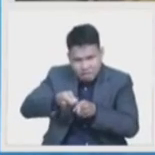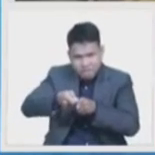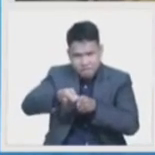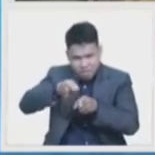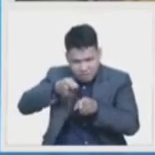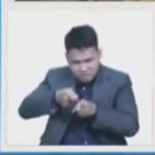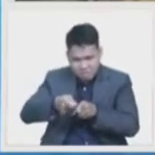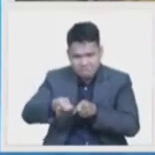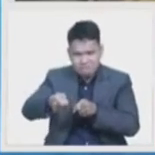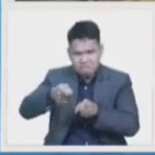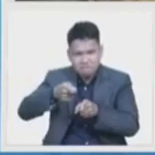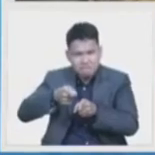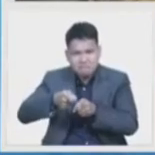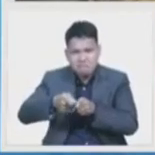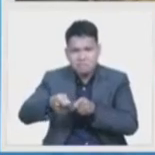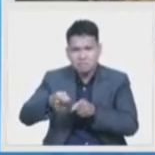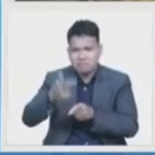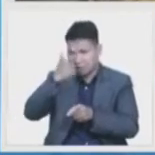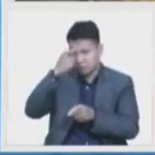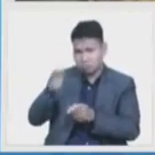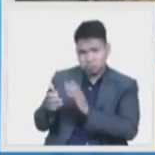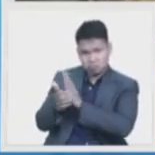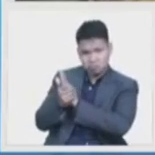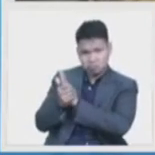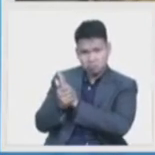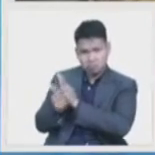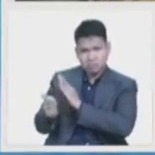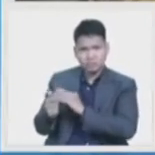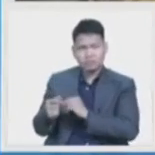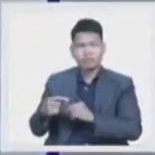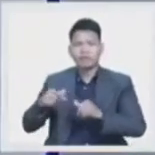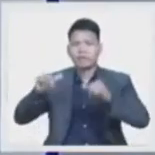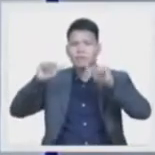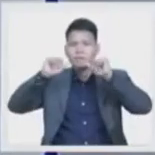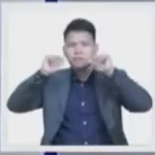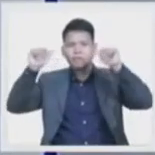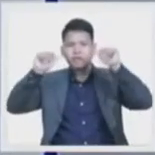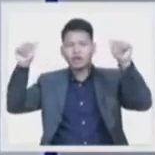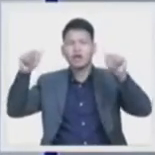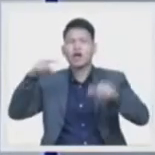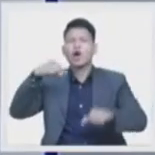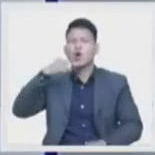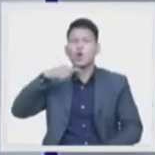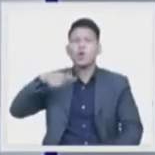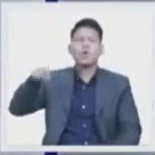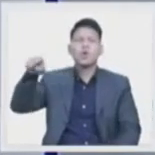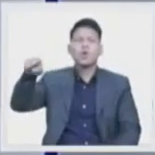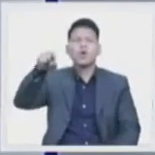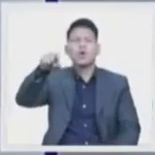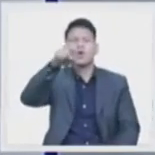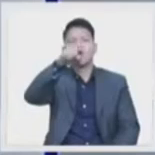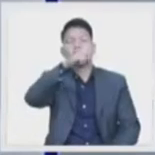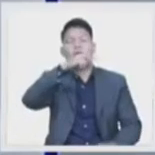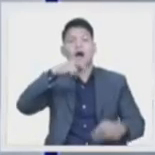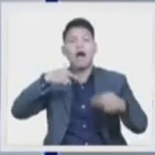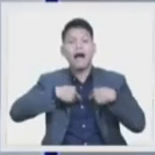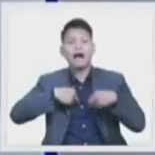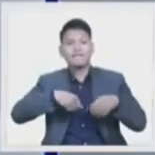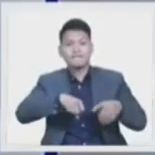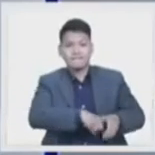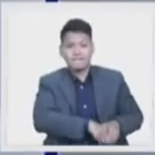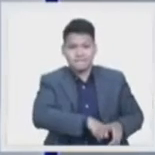man lagi siya nga blacksmith, nag-announce siya. Si bisan kinsa nga adunay